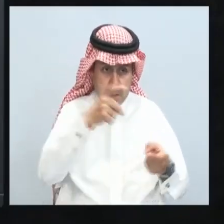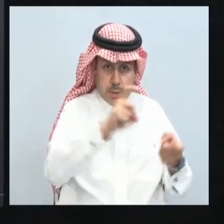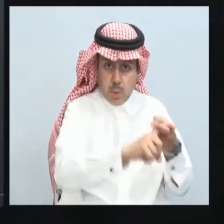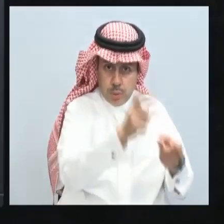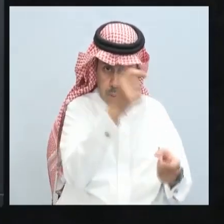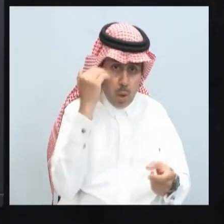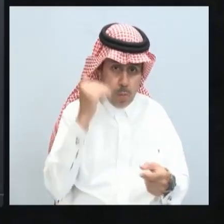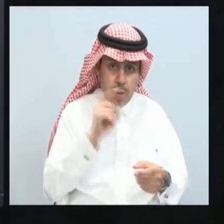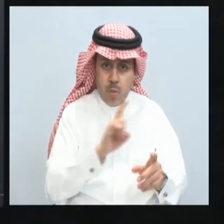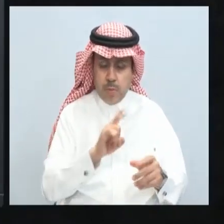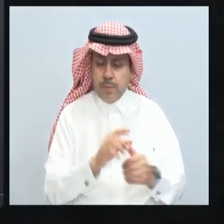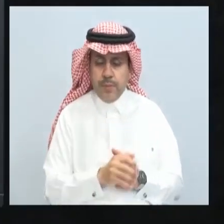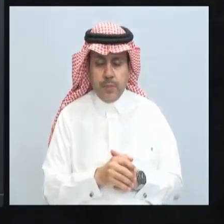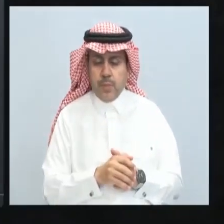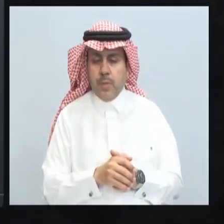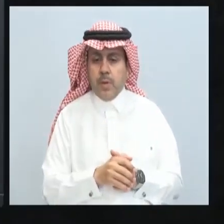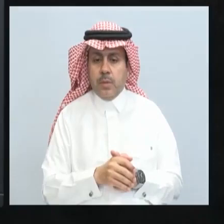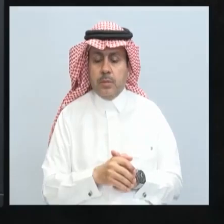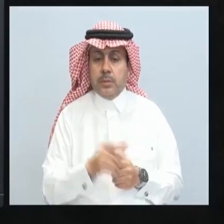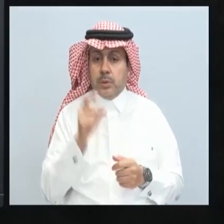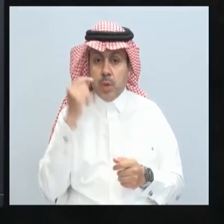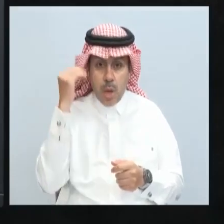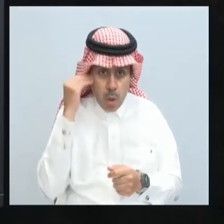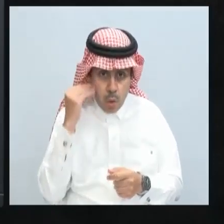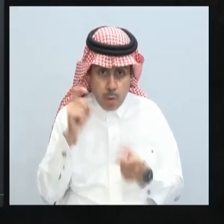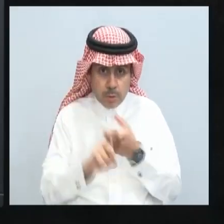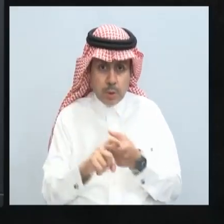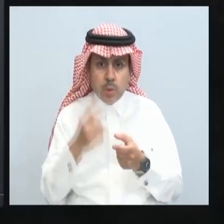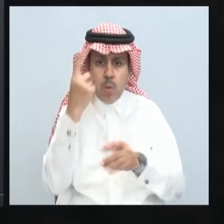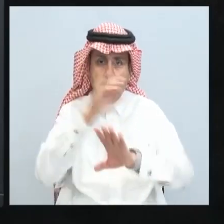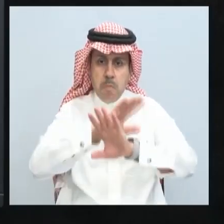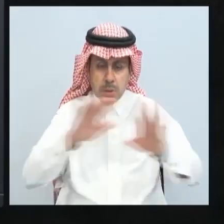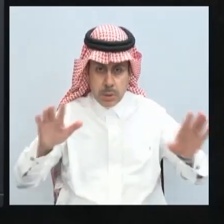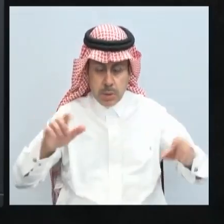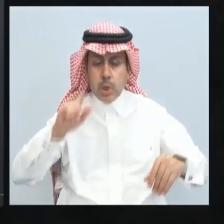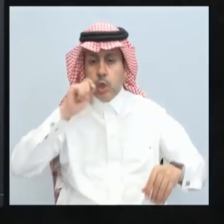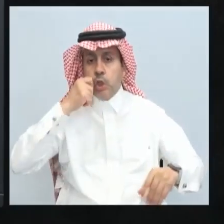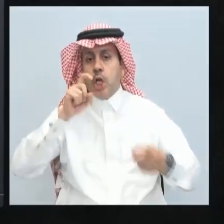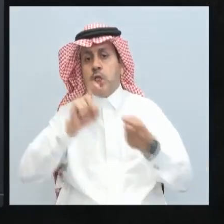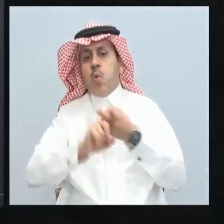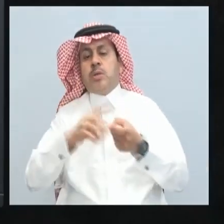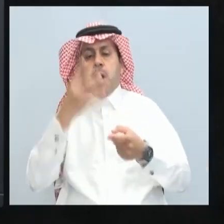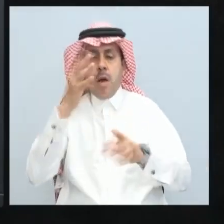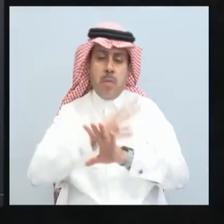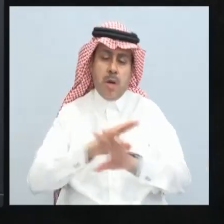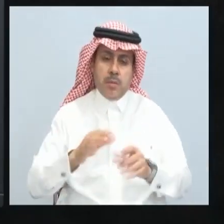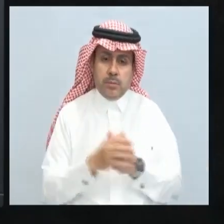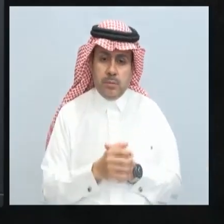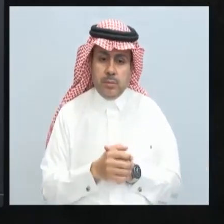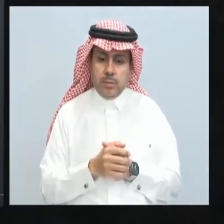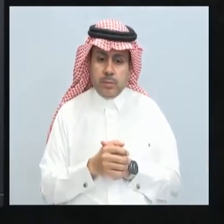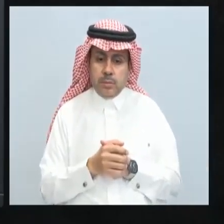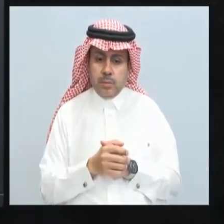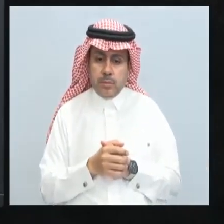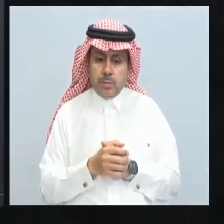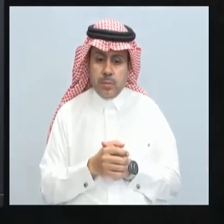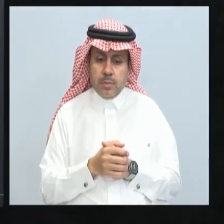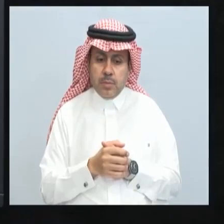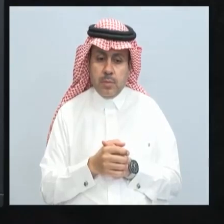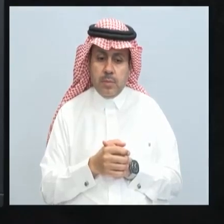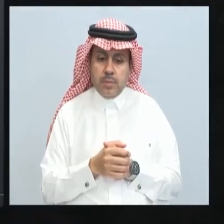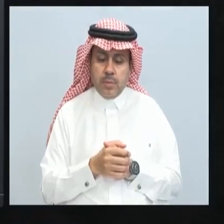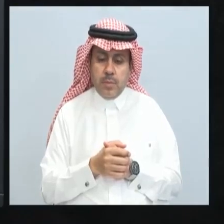لانها تحت زوج ما لم يطلقها وتنتهي عدتها او يموت عنها فهنا تباح يباح